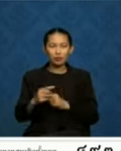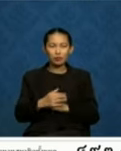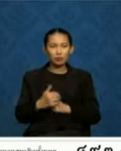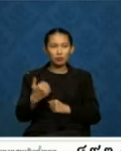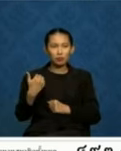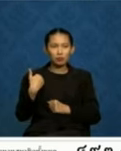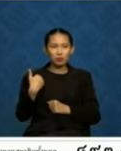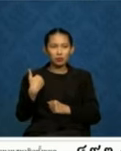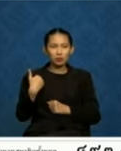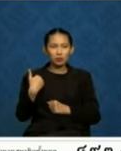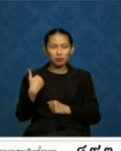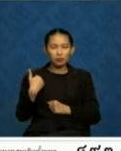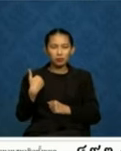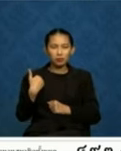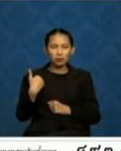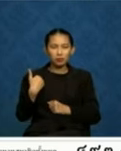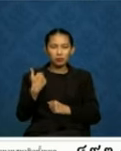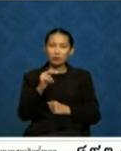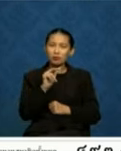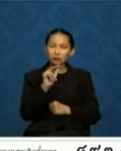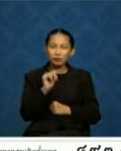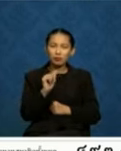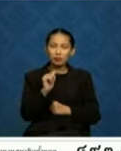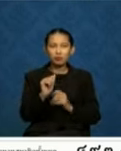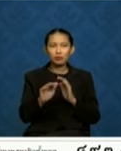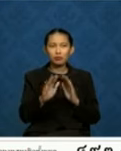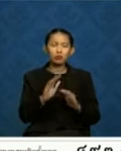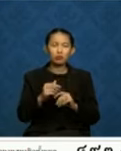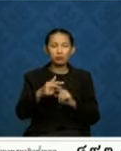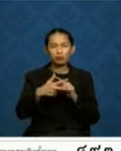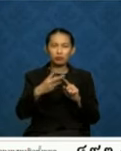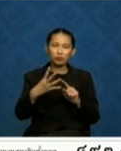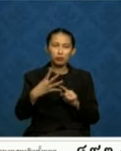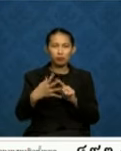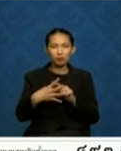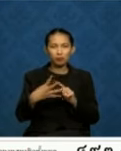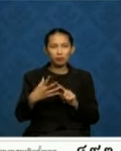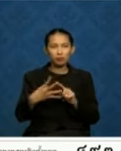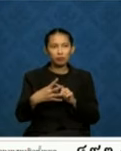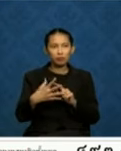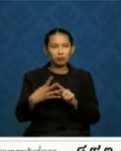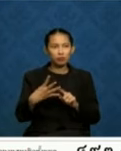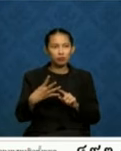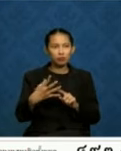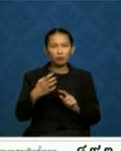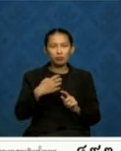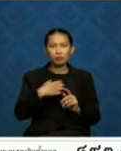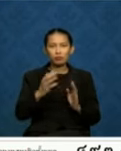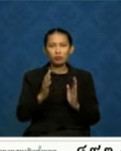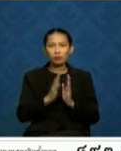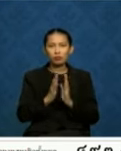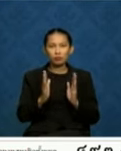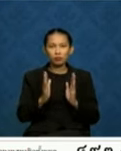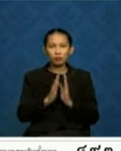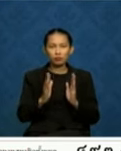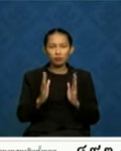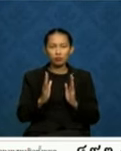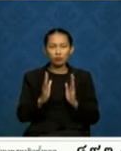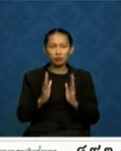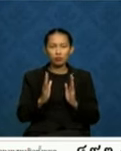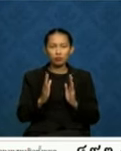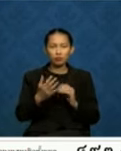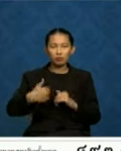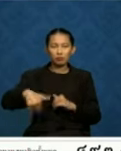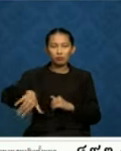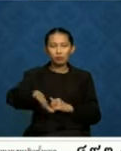มีประเด็นหลัก3-4ประเด็นนี้แล้วครับแล้วก็ ขอบคุณนะครับที่